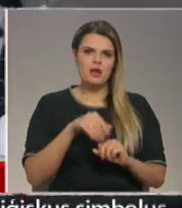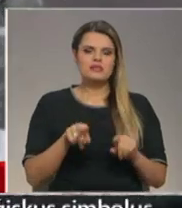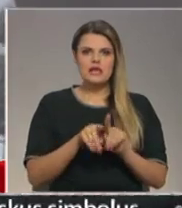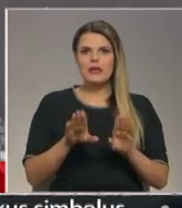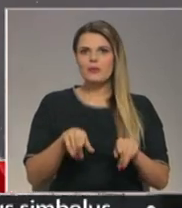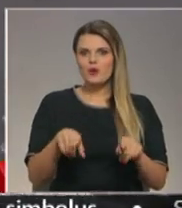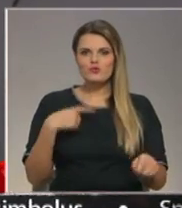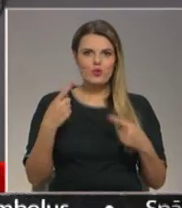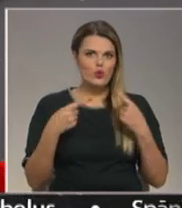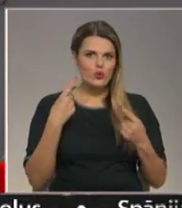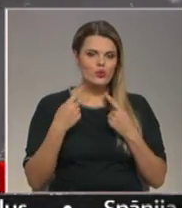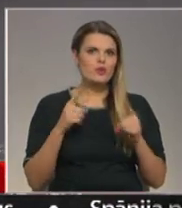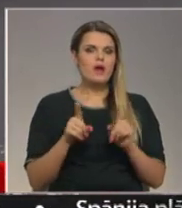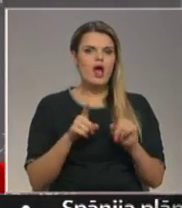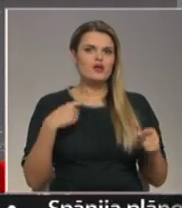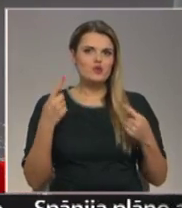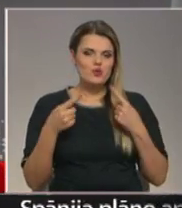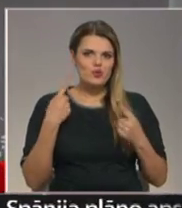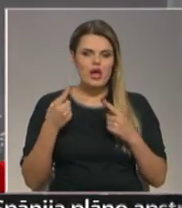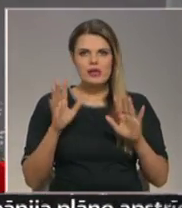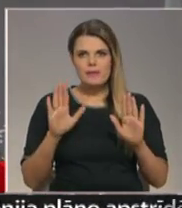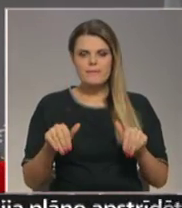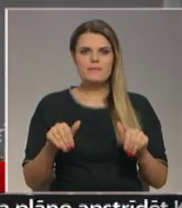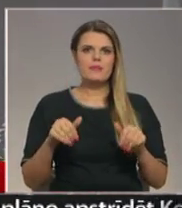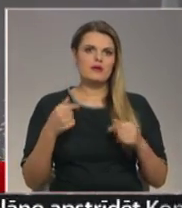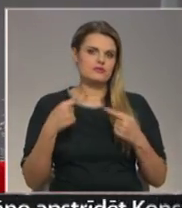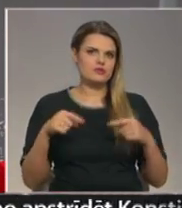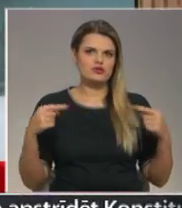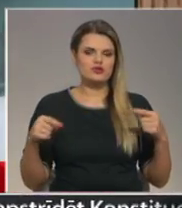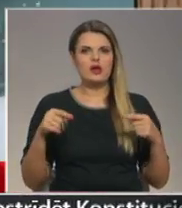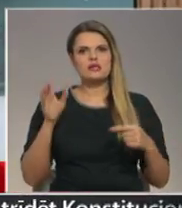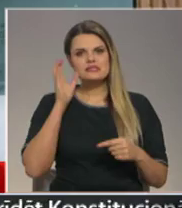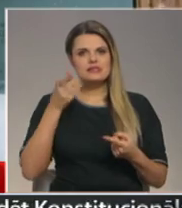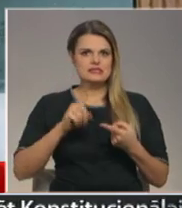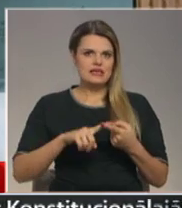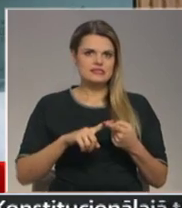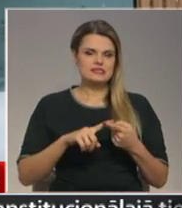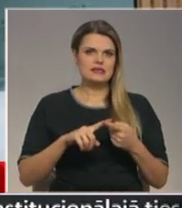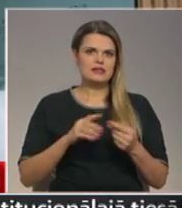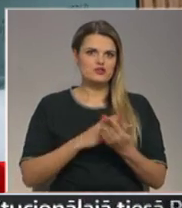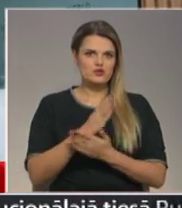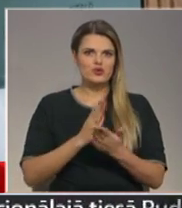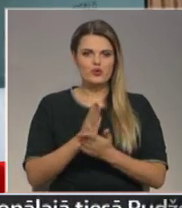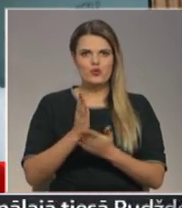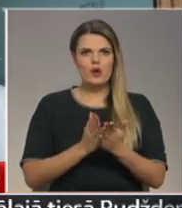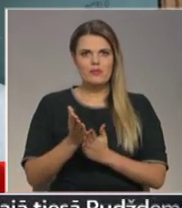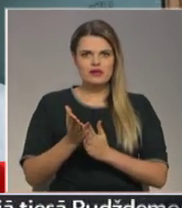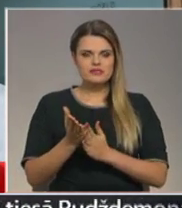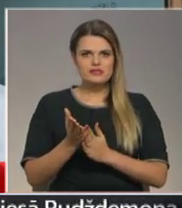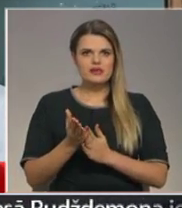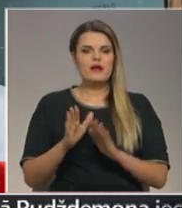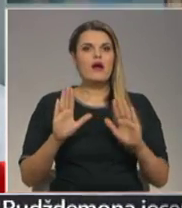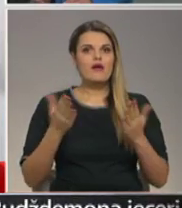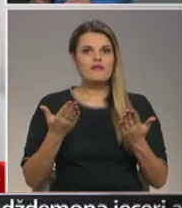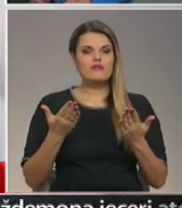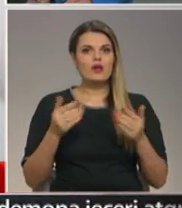aprunājam, gan arī jau aizskārām cits jau ar zinātnes saistītas jomas.